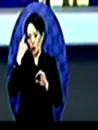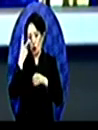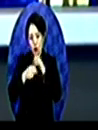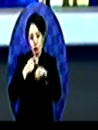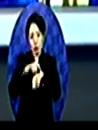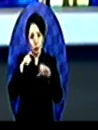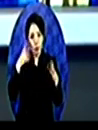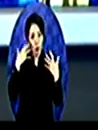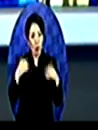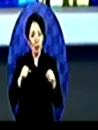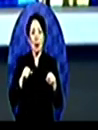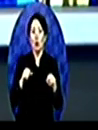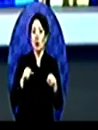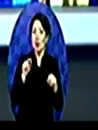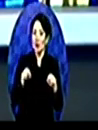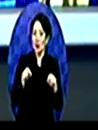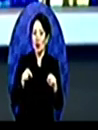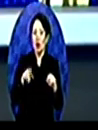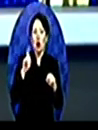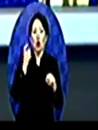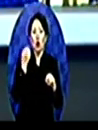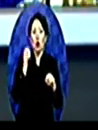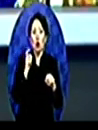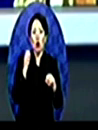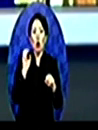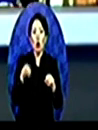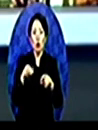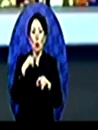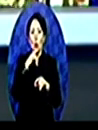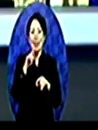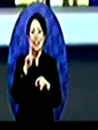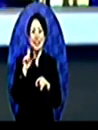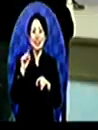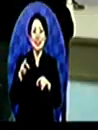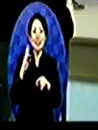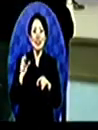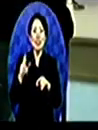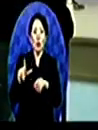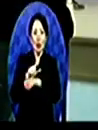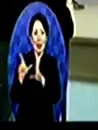9-р сард Хөхөт тулан Улаанцаа хотод зохион байгуулахаар харилцан тохиролцлоо.